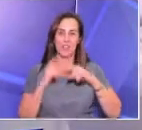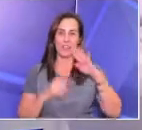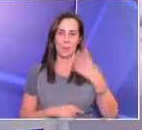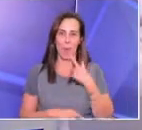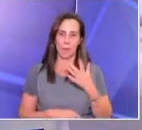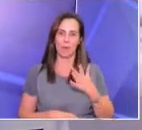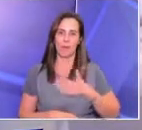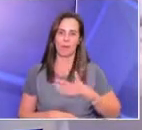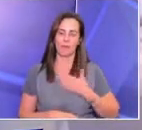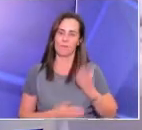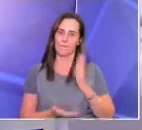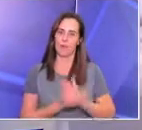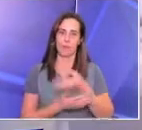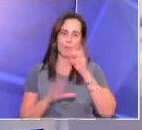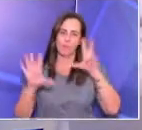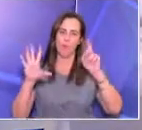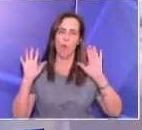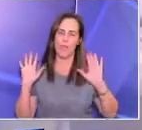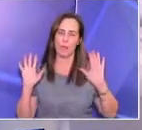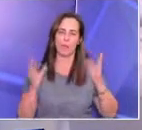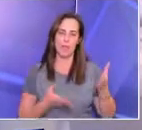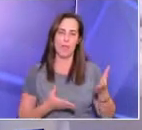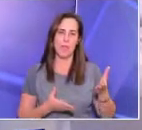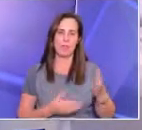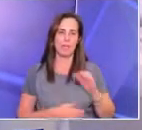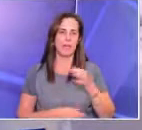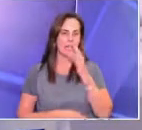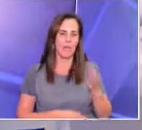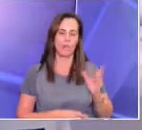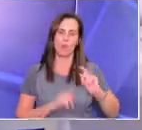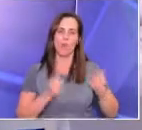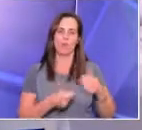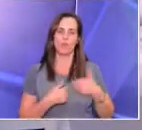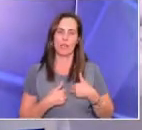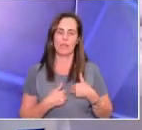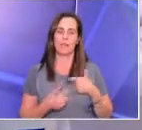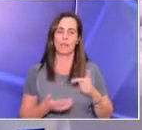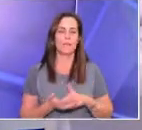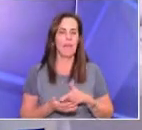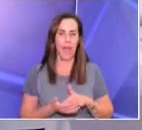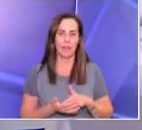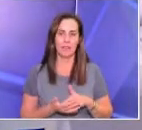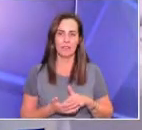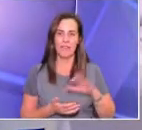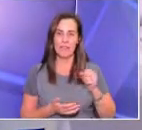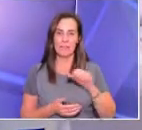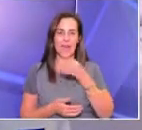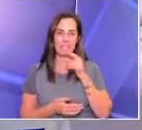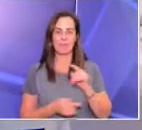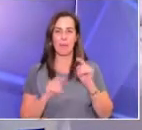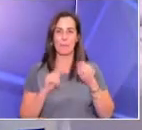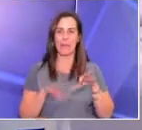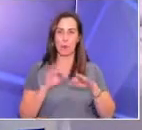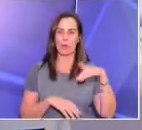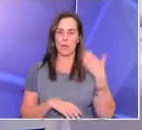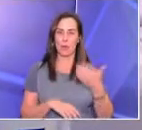הוא אומר, אני כבר בן אדם כמעט בן 80, הנה האדון הזה, הוא היורש שלי, מהסיבה הפשוטה, שאם אסף זמיר מגיע